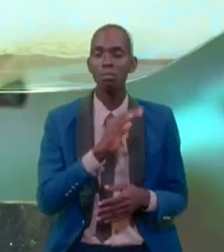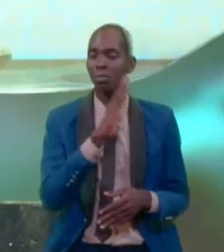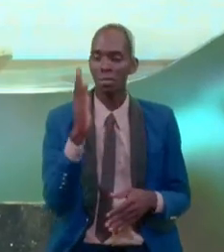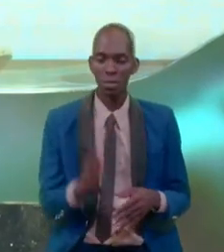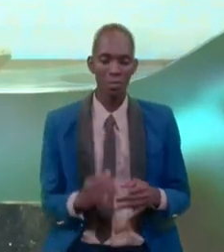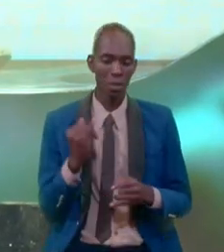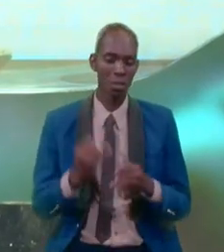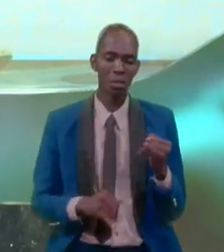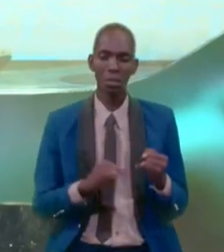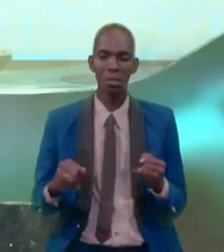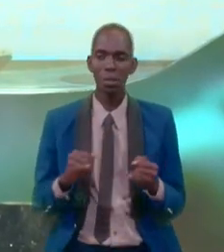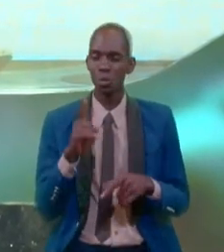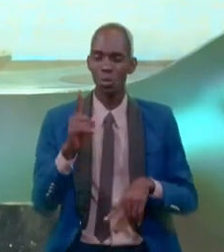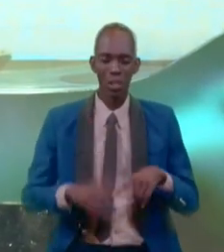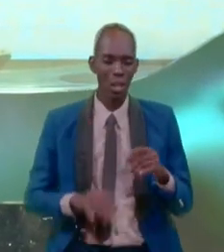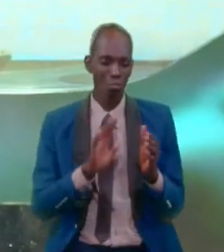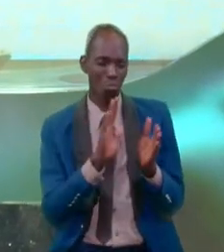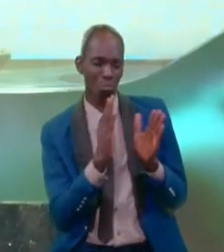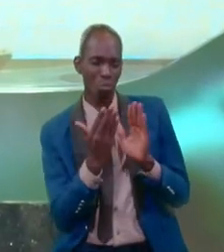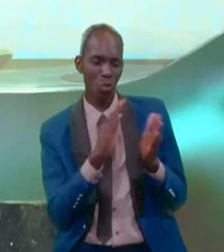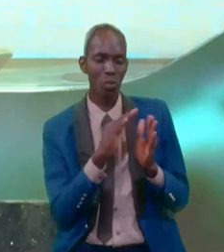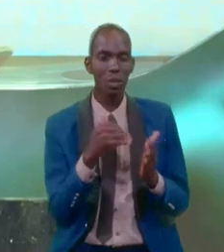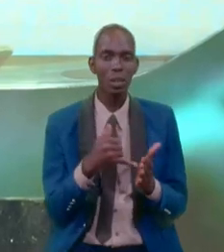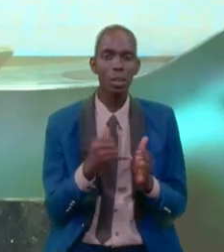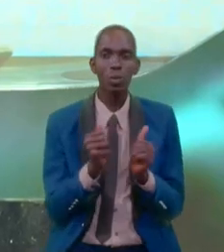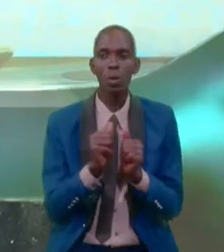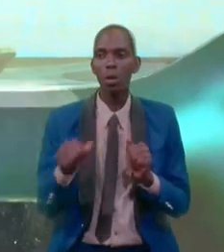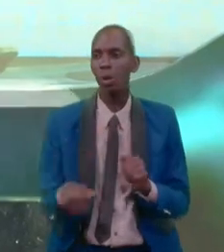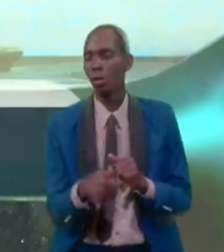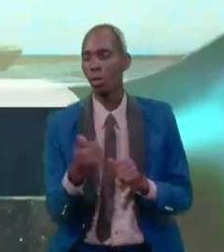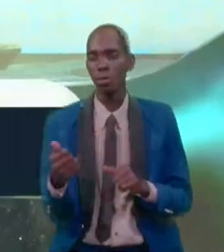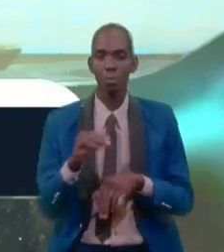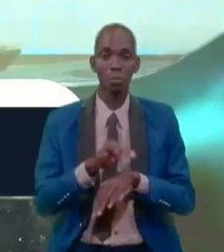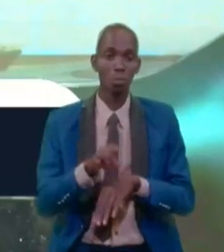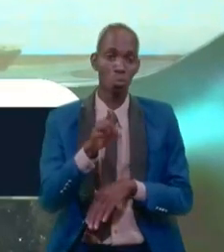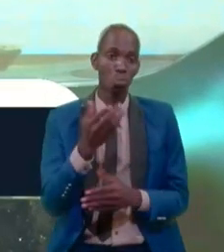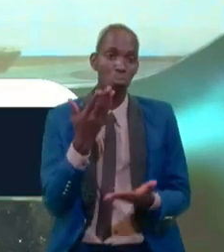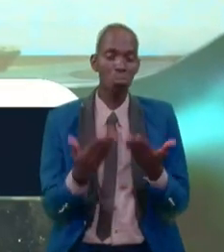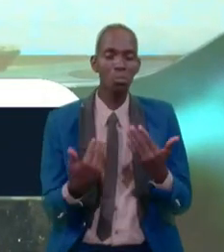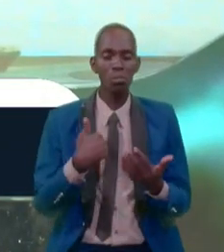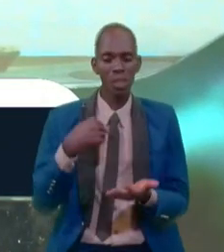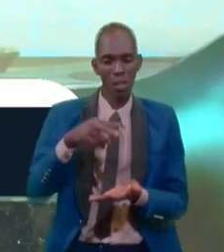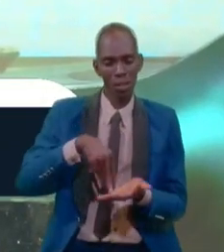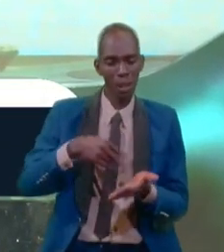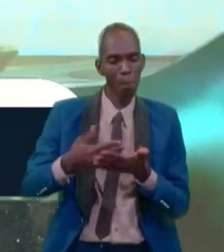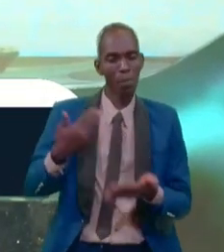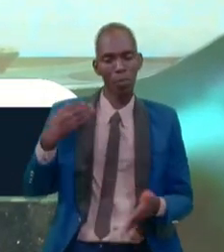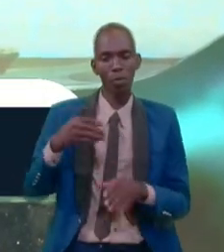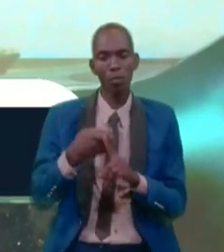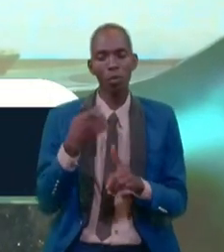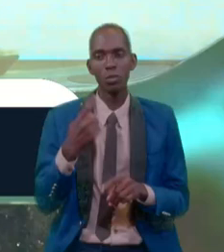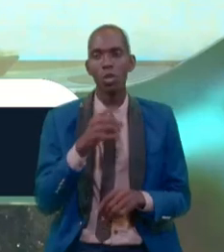insurpassable et infinie. C'est incomparable à tout ministère que vous auriez lu